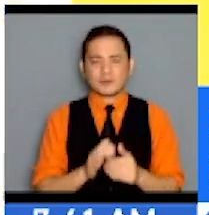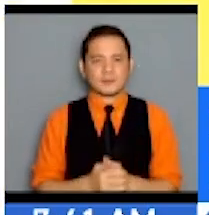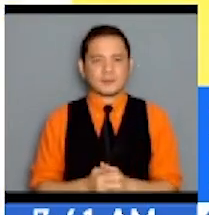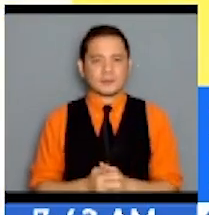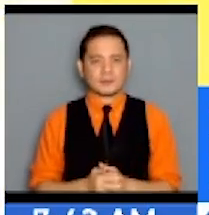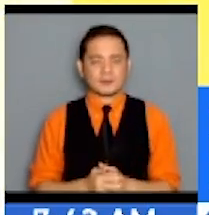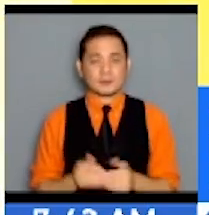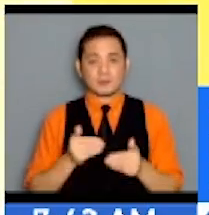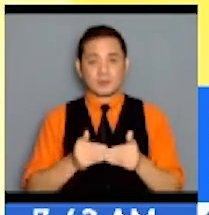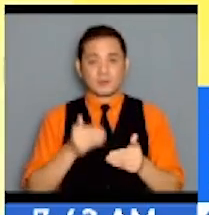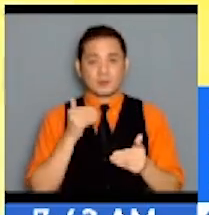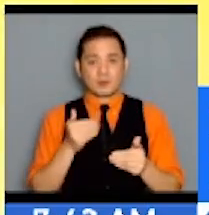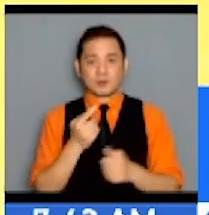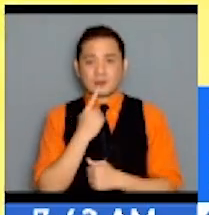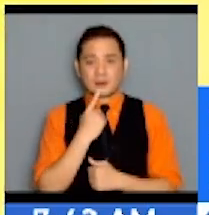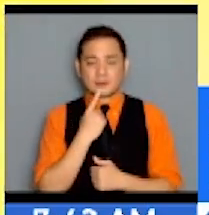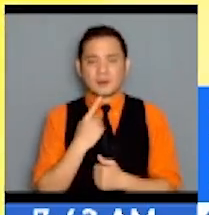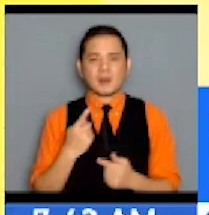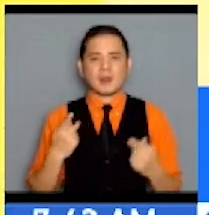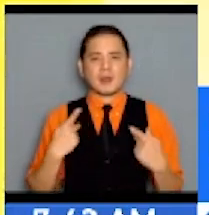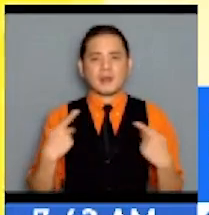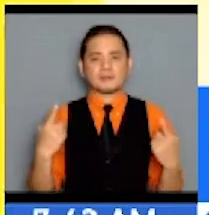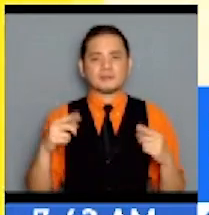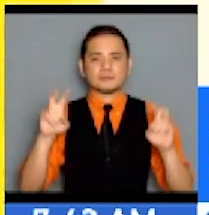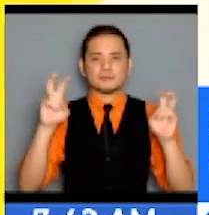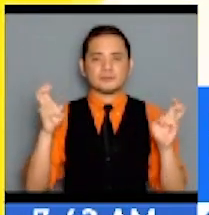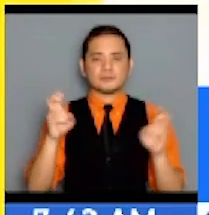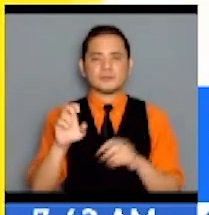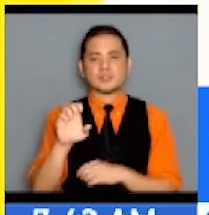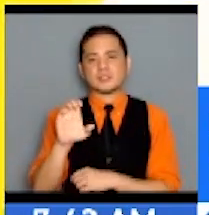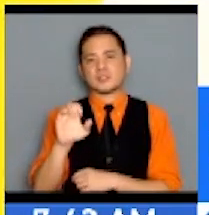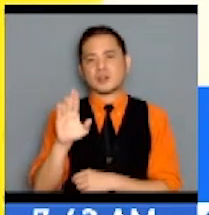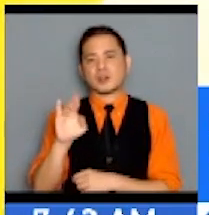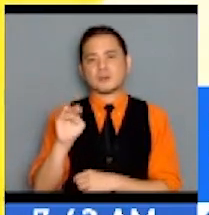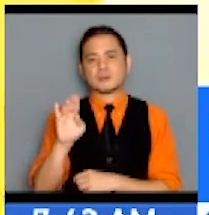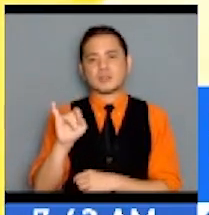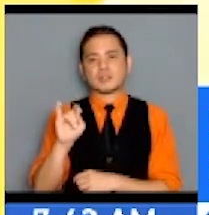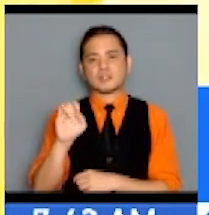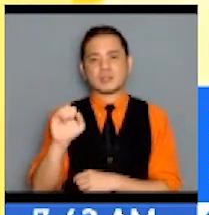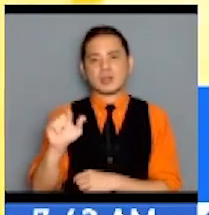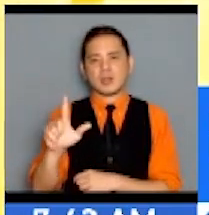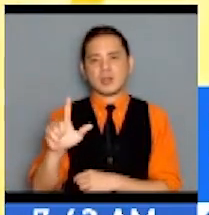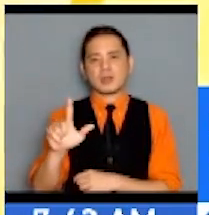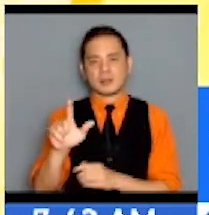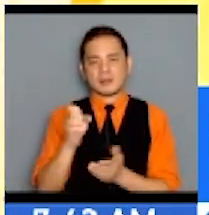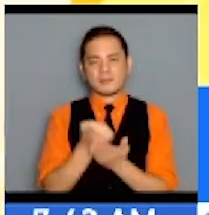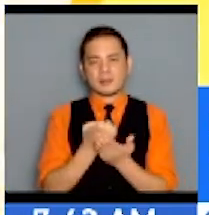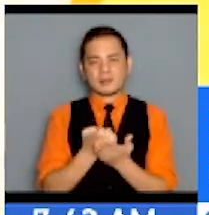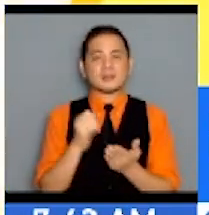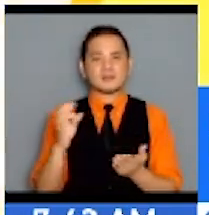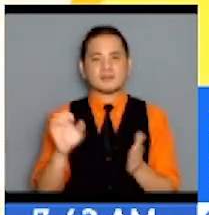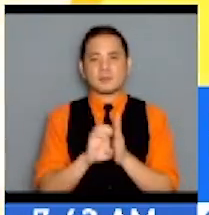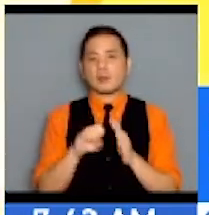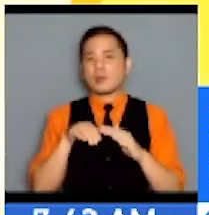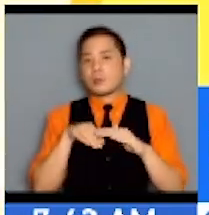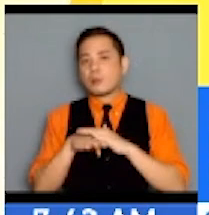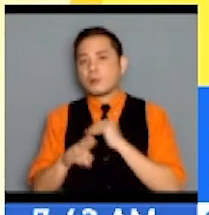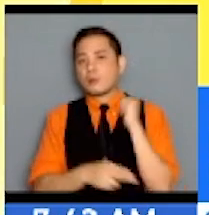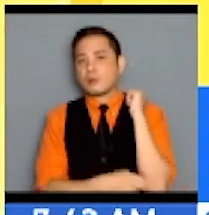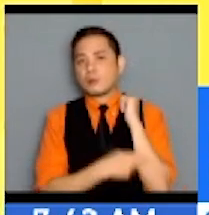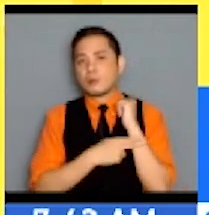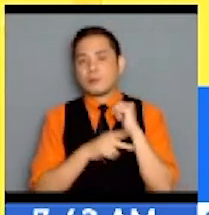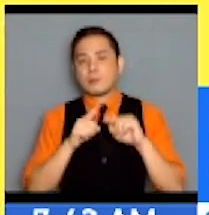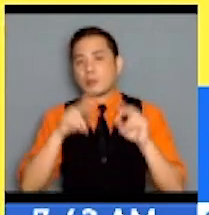nating circumstantial evidence usually ang ginagamit. Yung pumasok sa isang motel, di ba, na may kasama, ang sabi